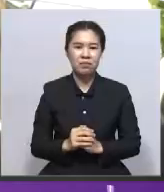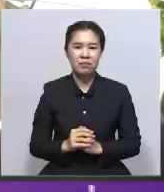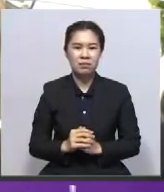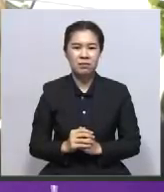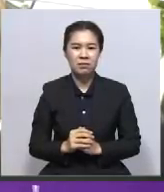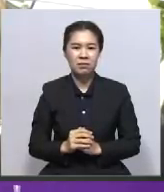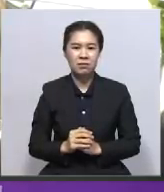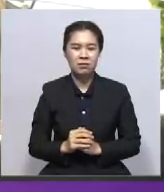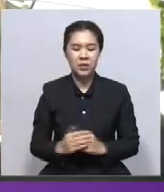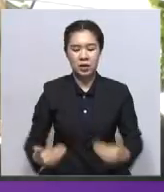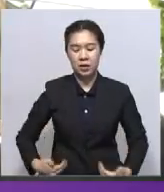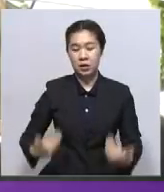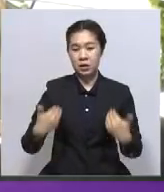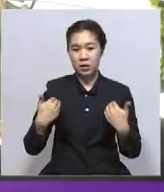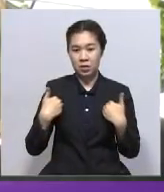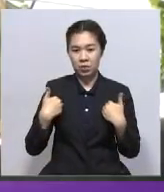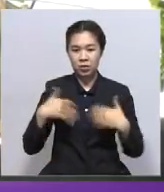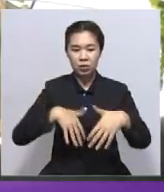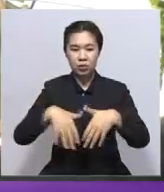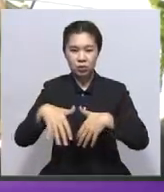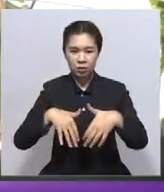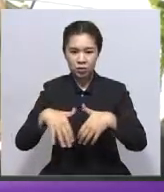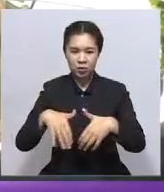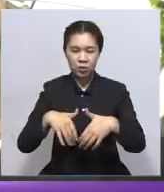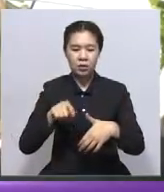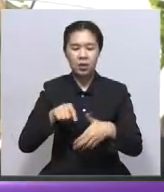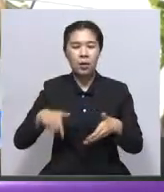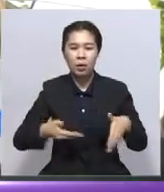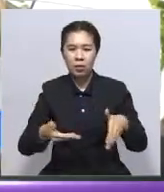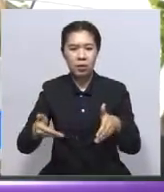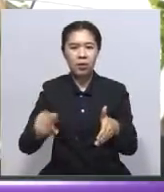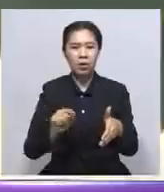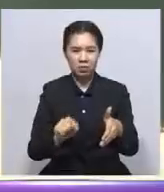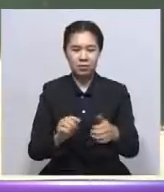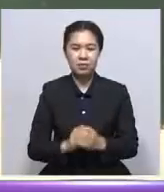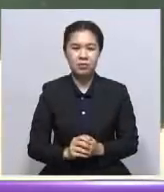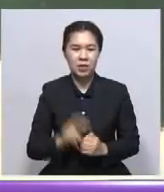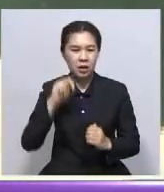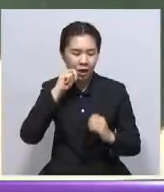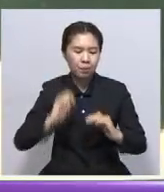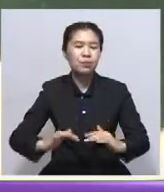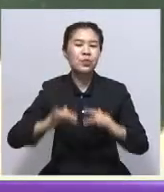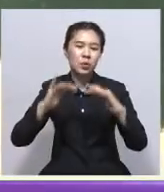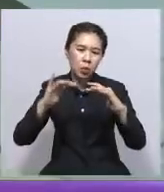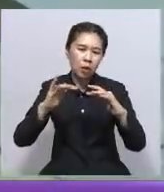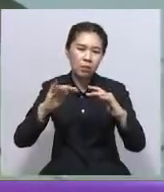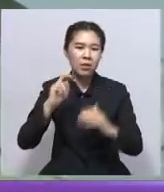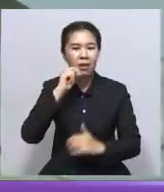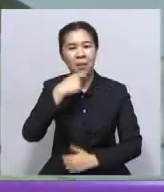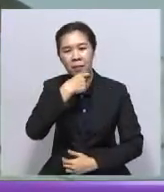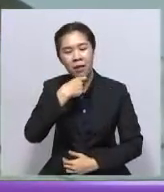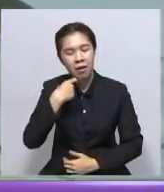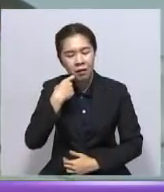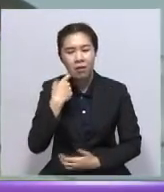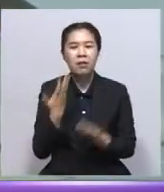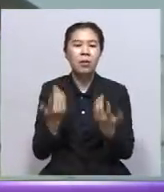เรื่องวิถีชีวิตในการจัดการเรียกว่าคลองมหาสวัสดิ์เนี่ยเป็นคลองที่โด่งดังมากถึงเวลาท่วมมันก็ท่วมด้วยถึงเวลาแล้งก็แล้งด้วยเวลา